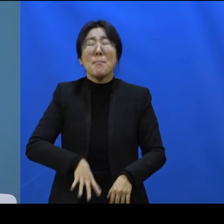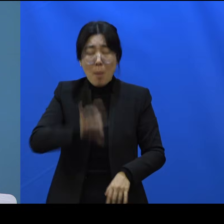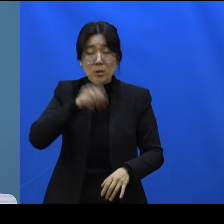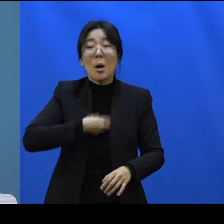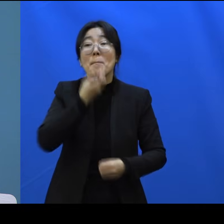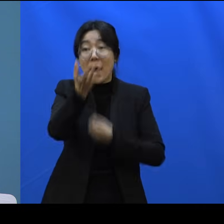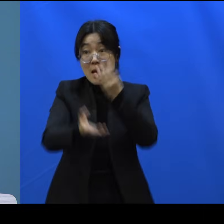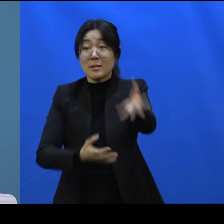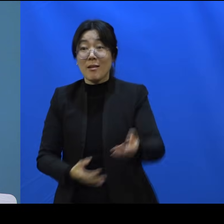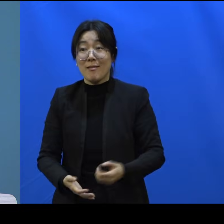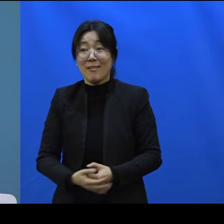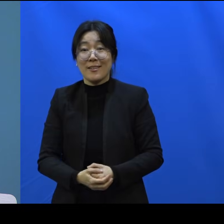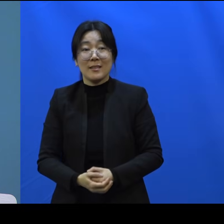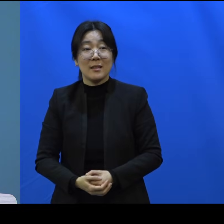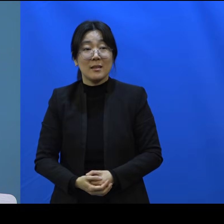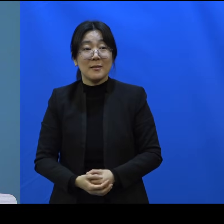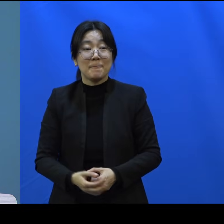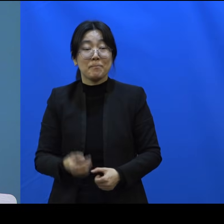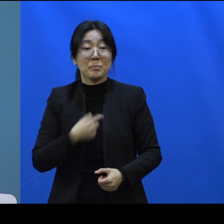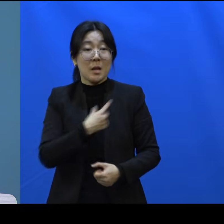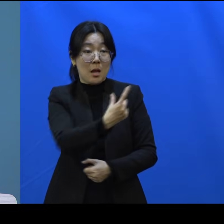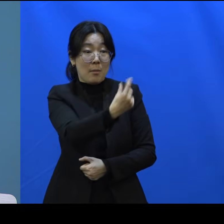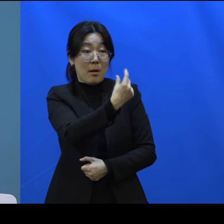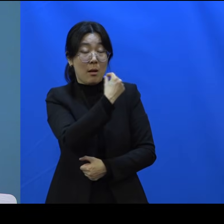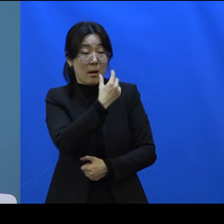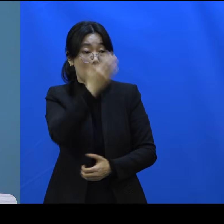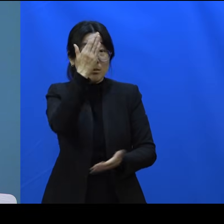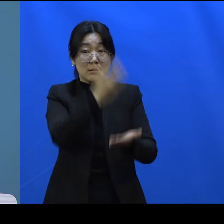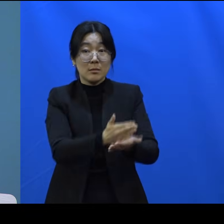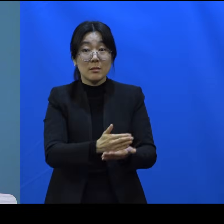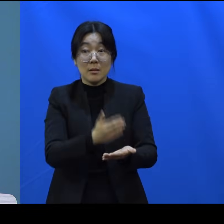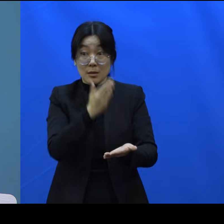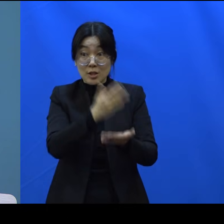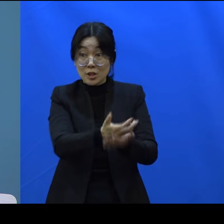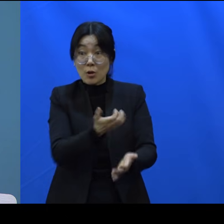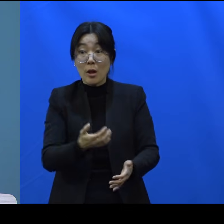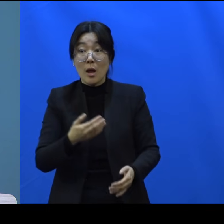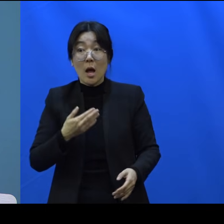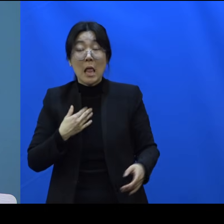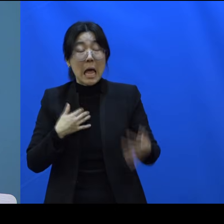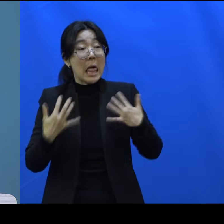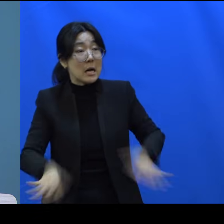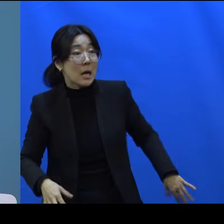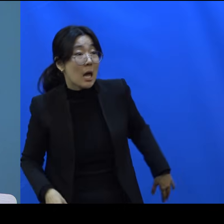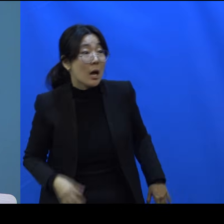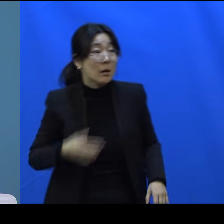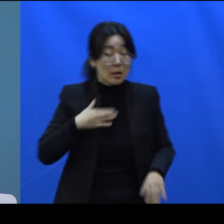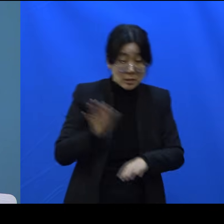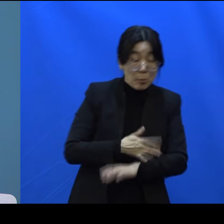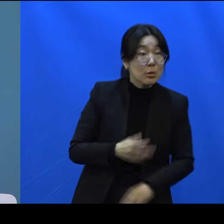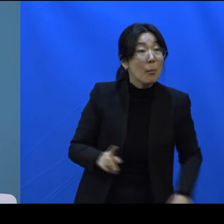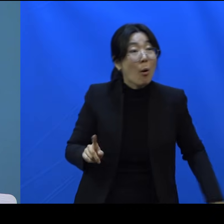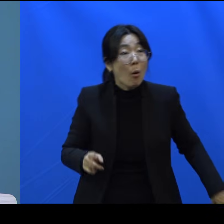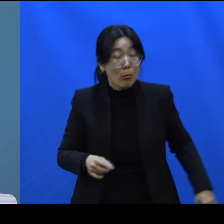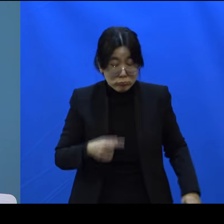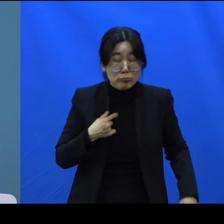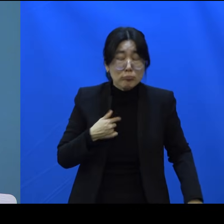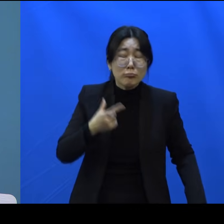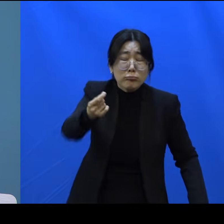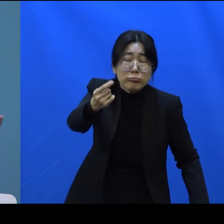내가 좀 많이 좀 알려줄게. 소스를 좀 알려줄 테니까. 비밀을 숨길 게 없어요. 다 드러내 버리는